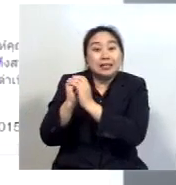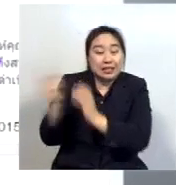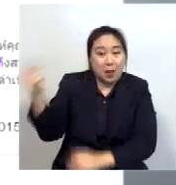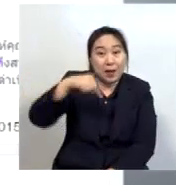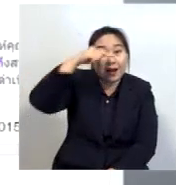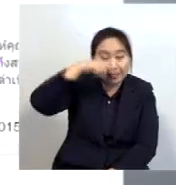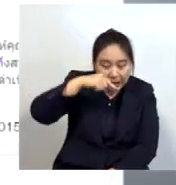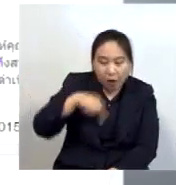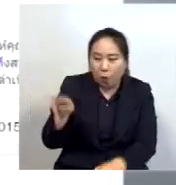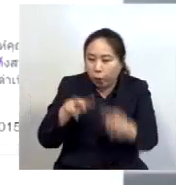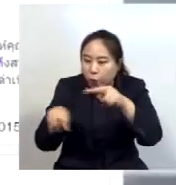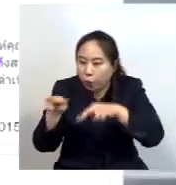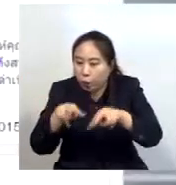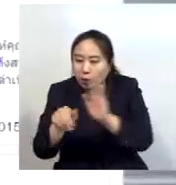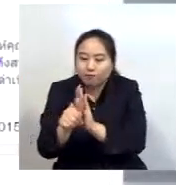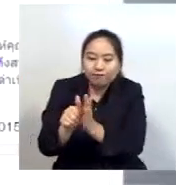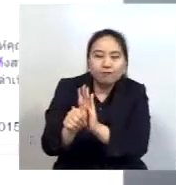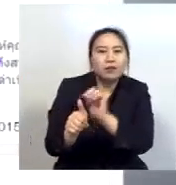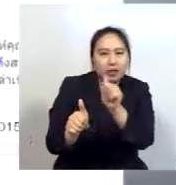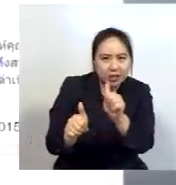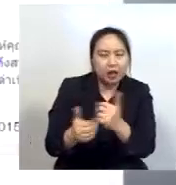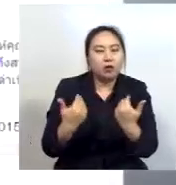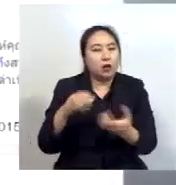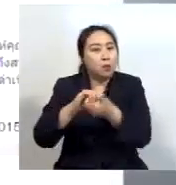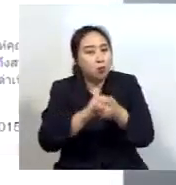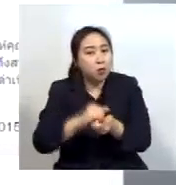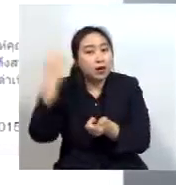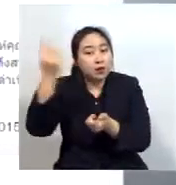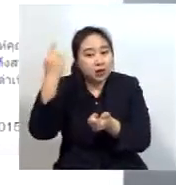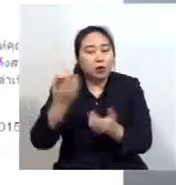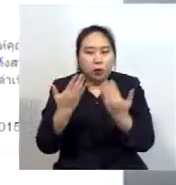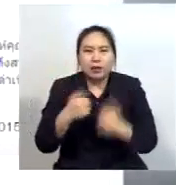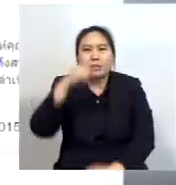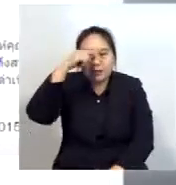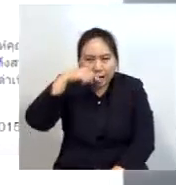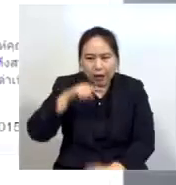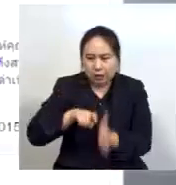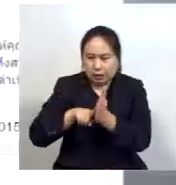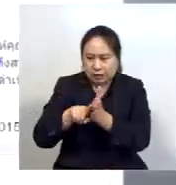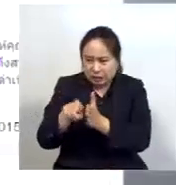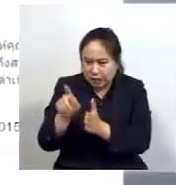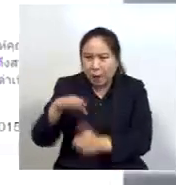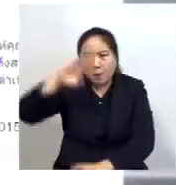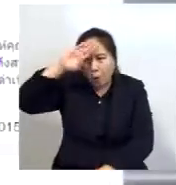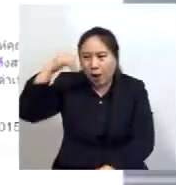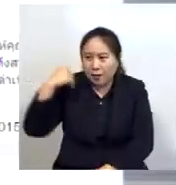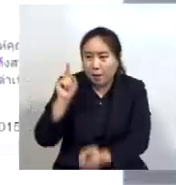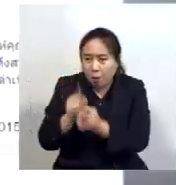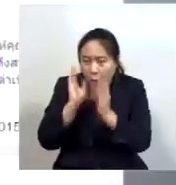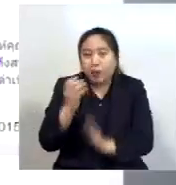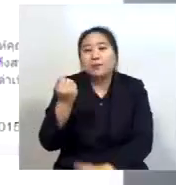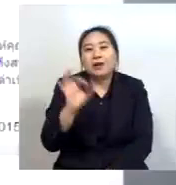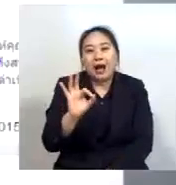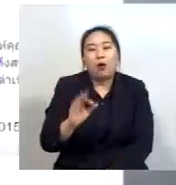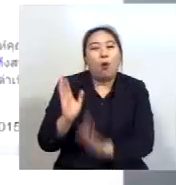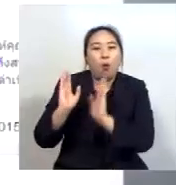นตลอดจนความร่วมมือด้านการท่องเที่ยวจากการพบผู้ป่วยติดเชื้อในไทย19คนนะคะซึ่ง17คนเป็นชาว